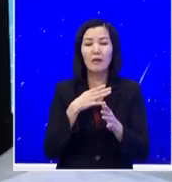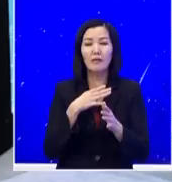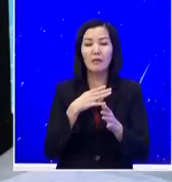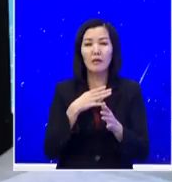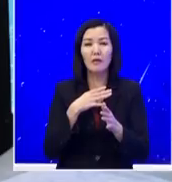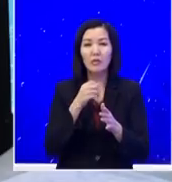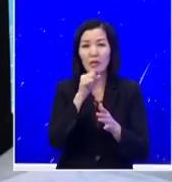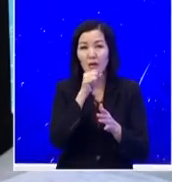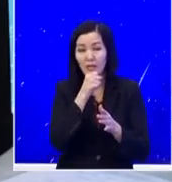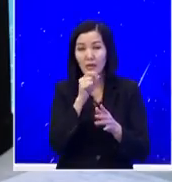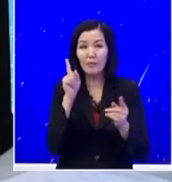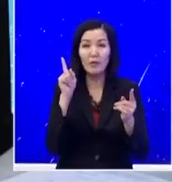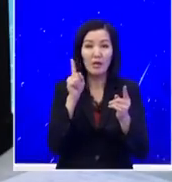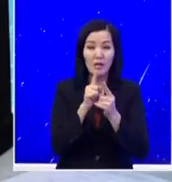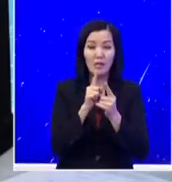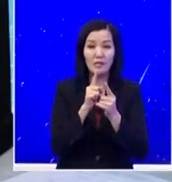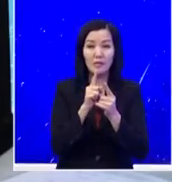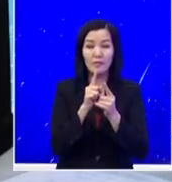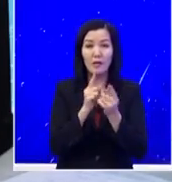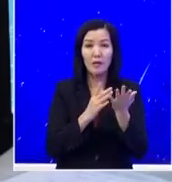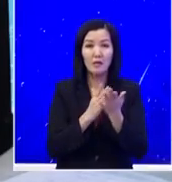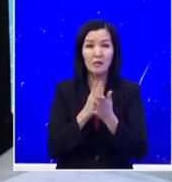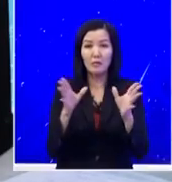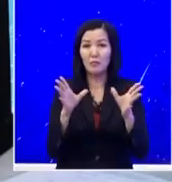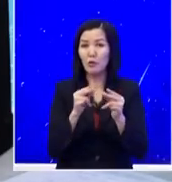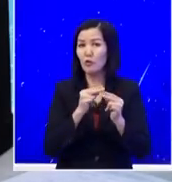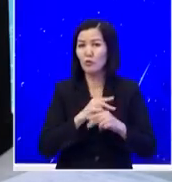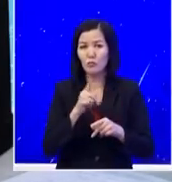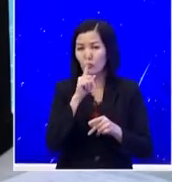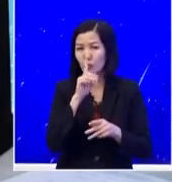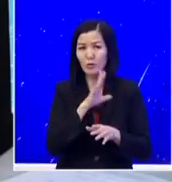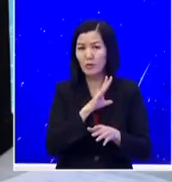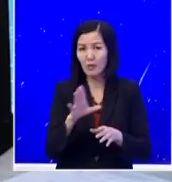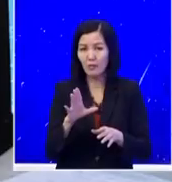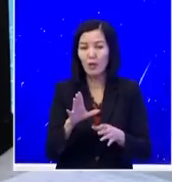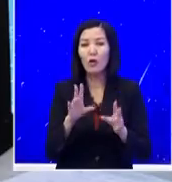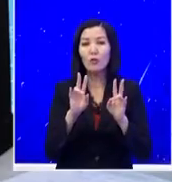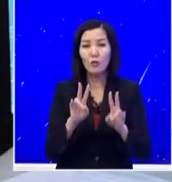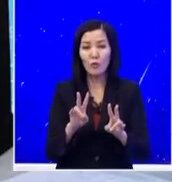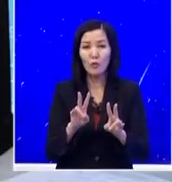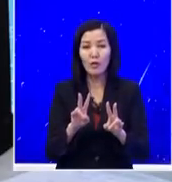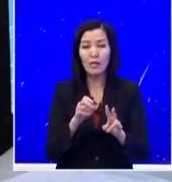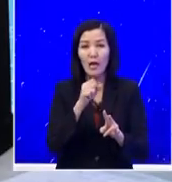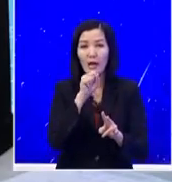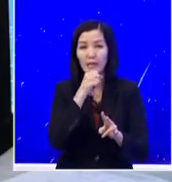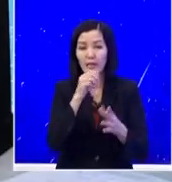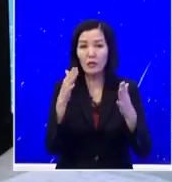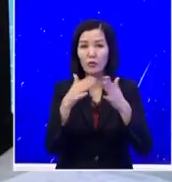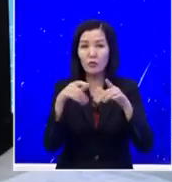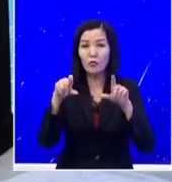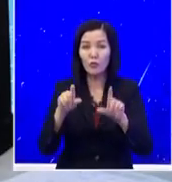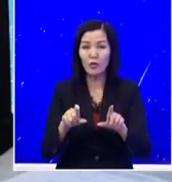араласып, жаңағы қызметтес болып өтпейді көргем жоқ. Бірақ ақсақал ретінде үйінде